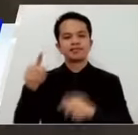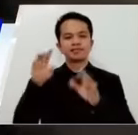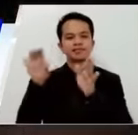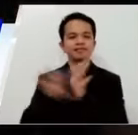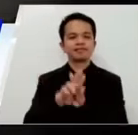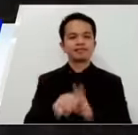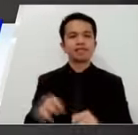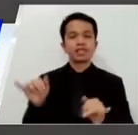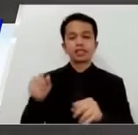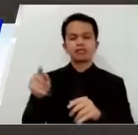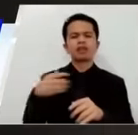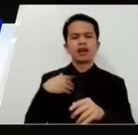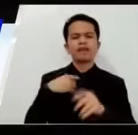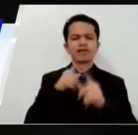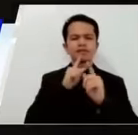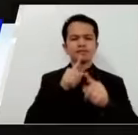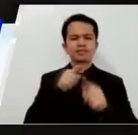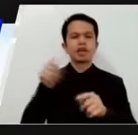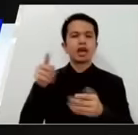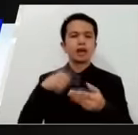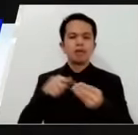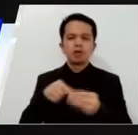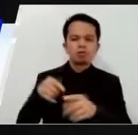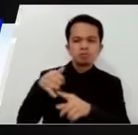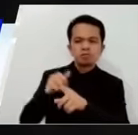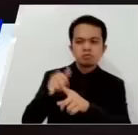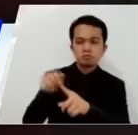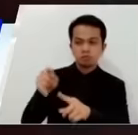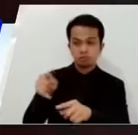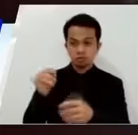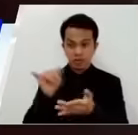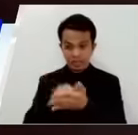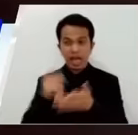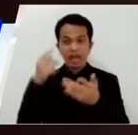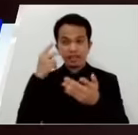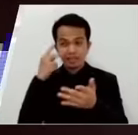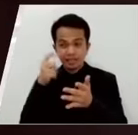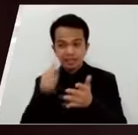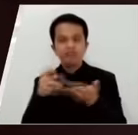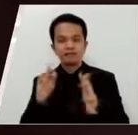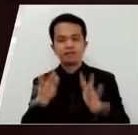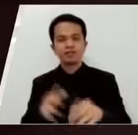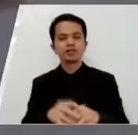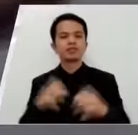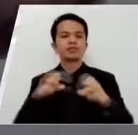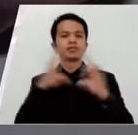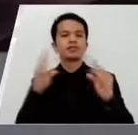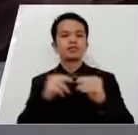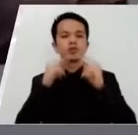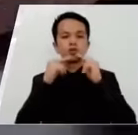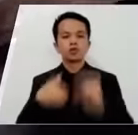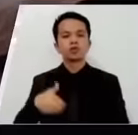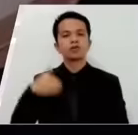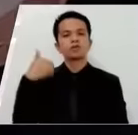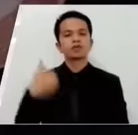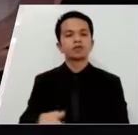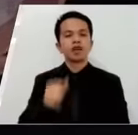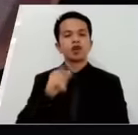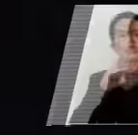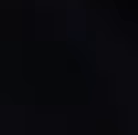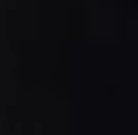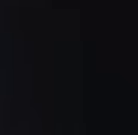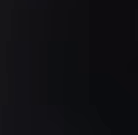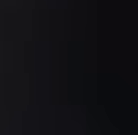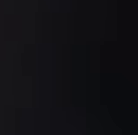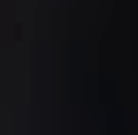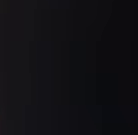Alden ang panunukso ng netizens ng "What you see is what you get." Para sa GMA Integrated News, Aubrey Carampel ang inyong